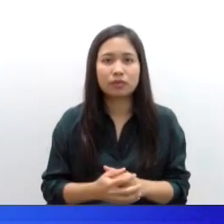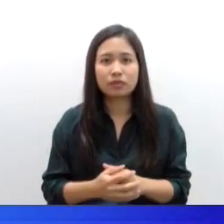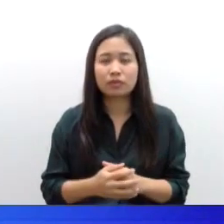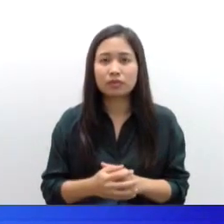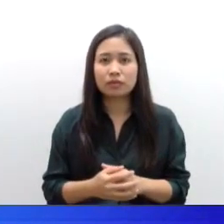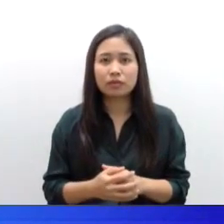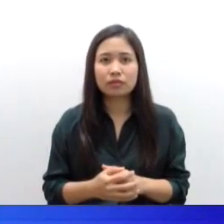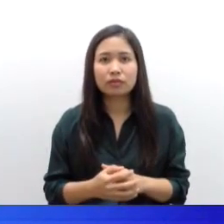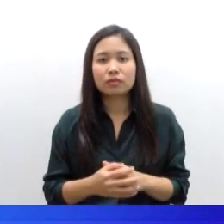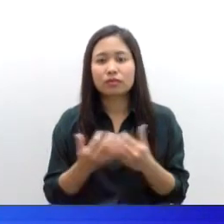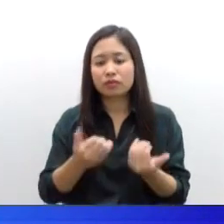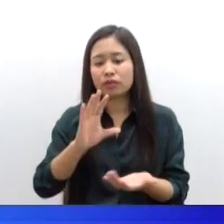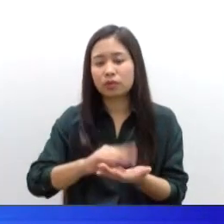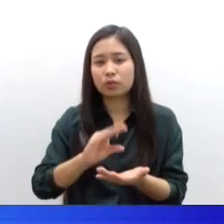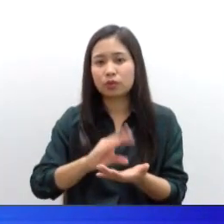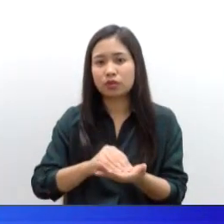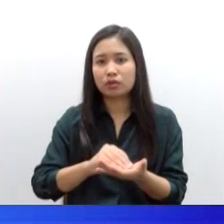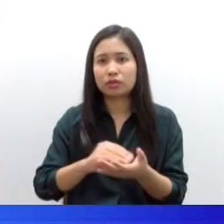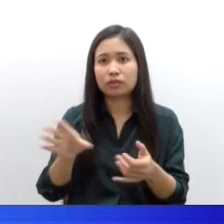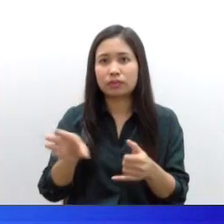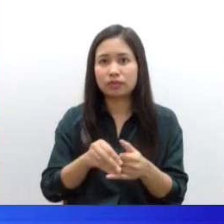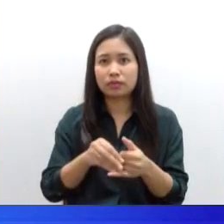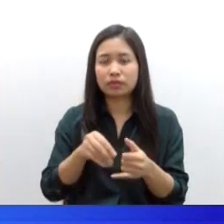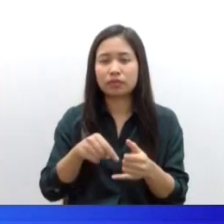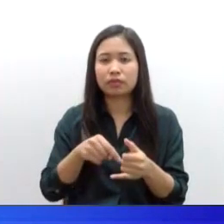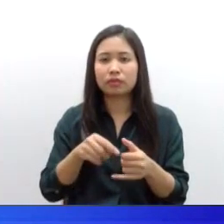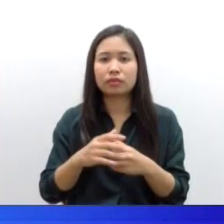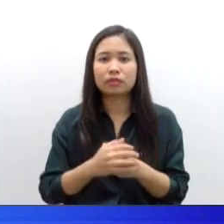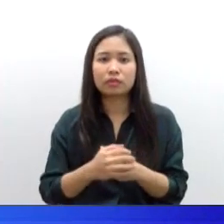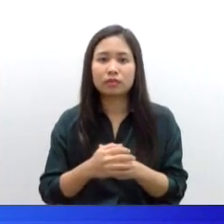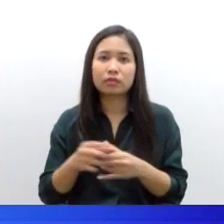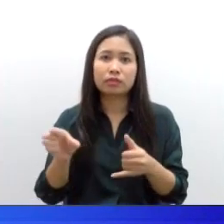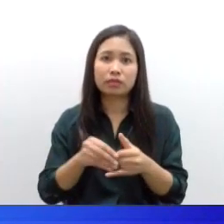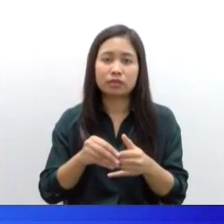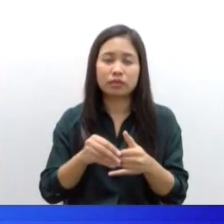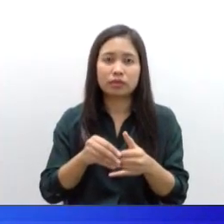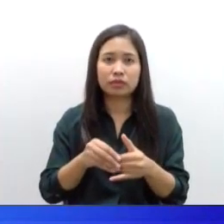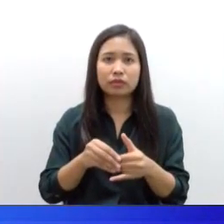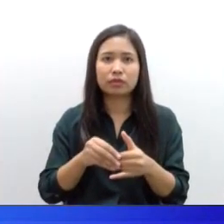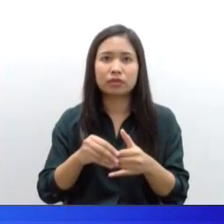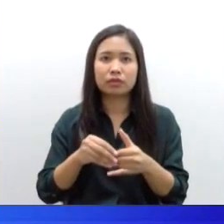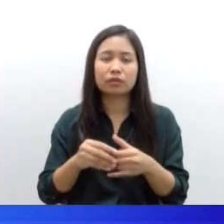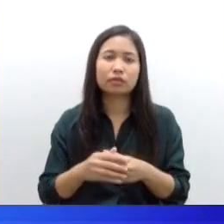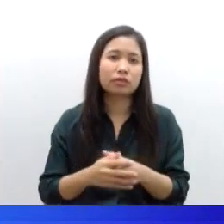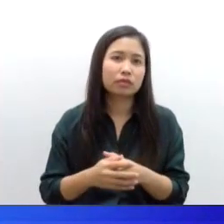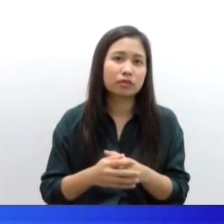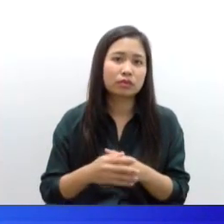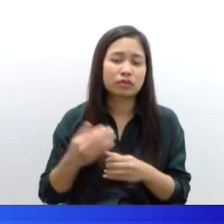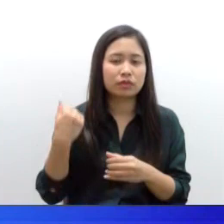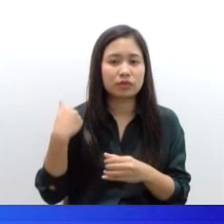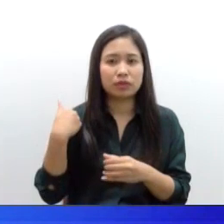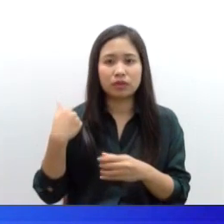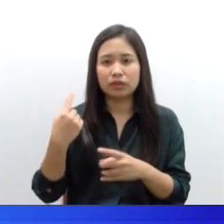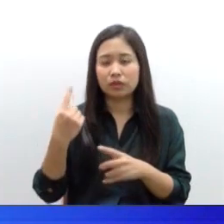ดีอีกส่วนหนึ่งครับก็คือผู้ที่เสียชีวิตนะครับ1สัปดาห์ที่ผ่านมาเราไม่มีผู้เสียชีวิตเลยครับวันที่13พฤษภาค